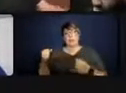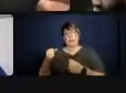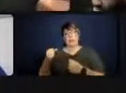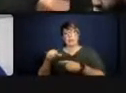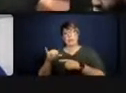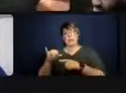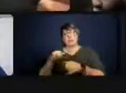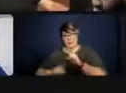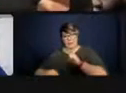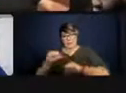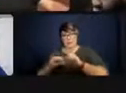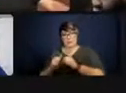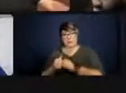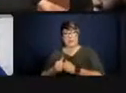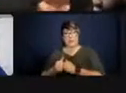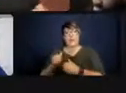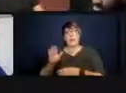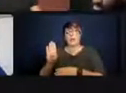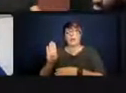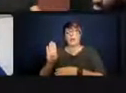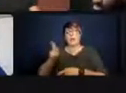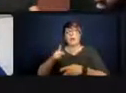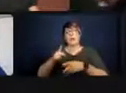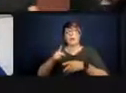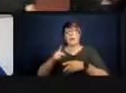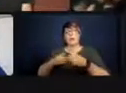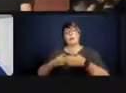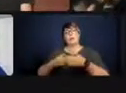katika skrini hapo.